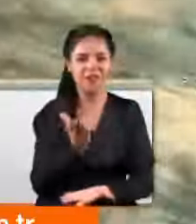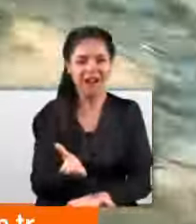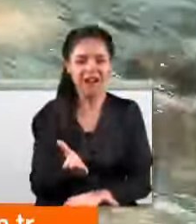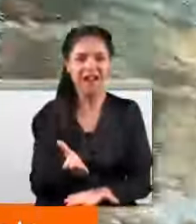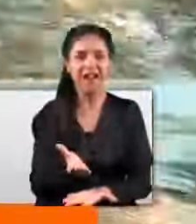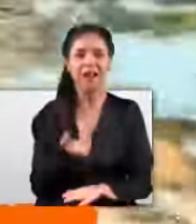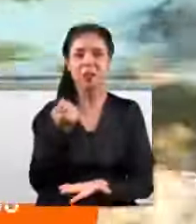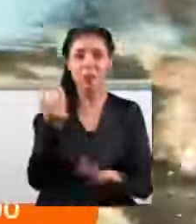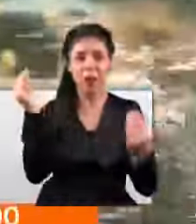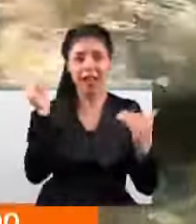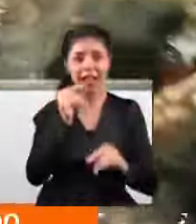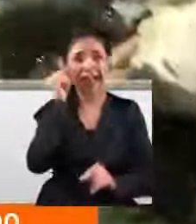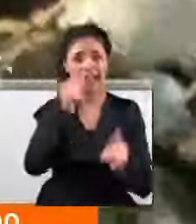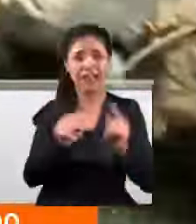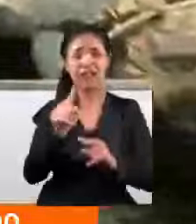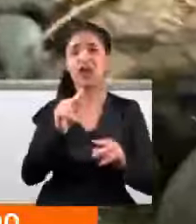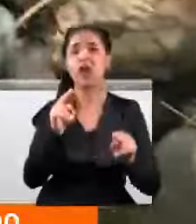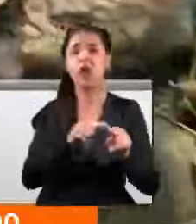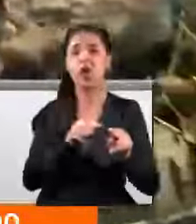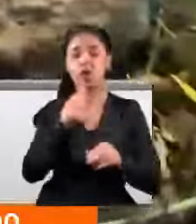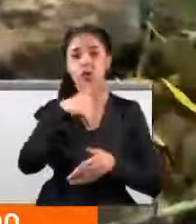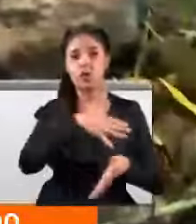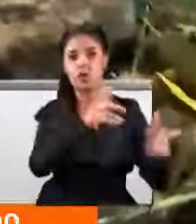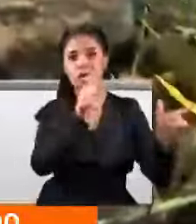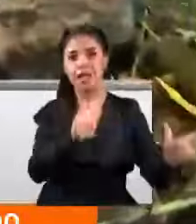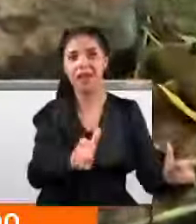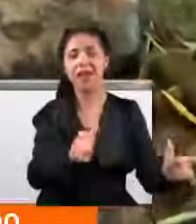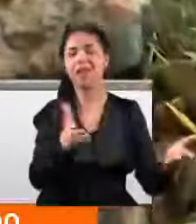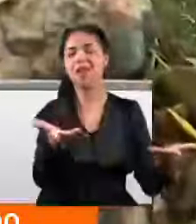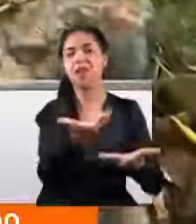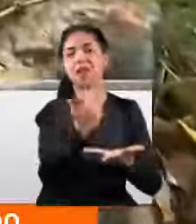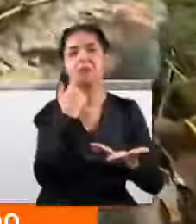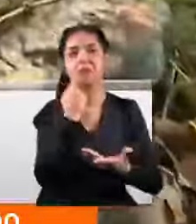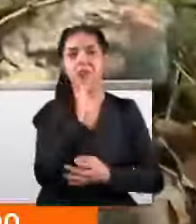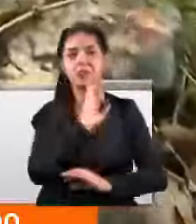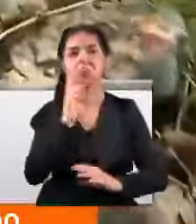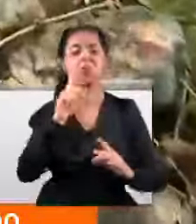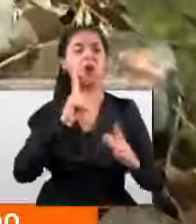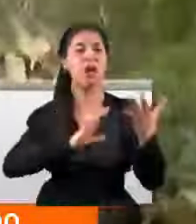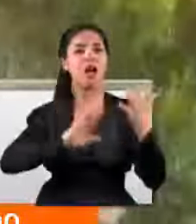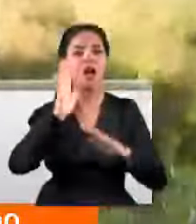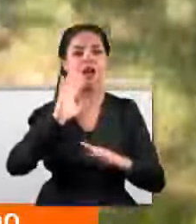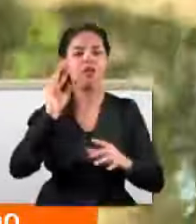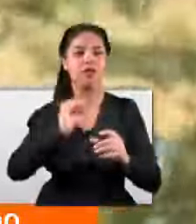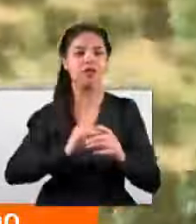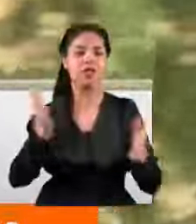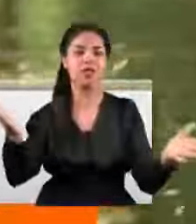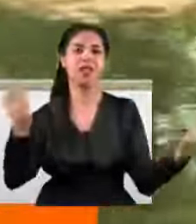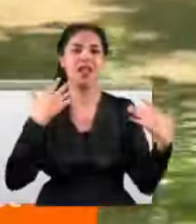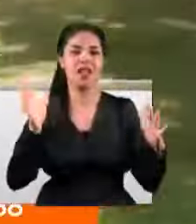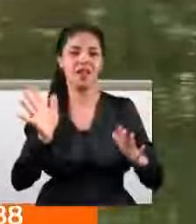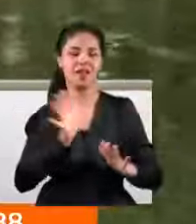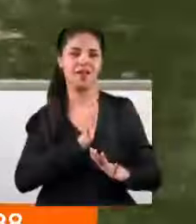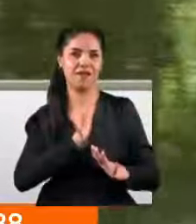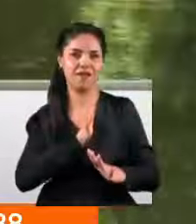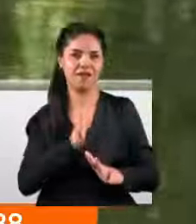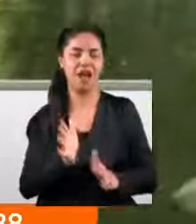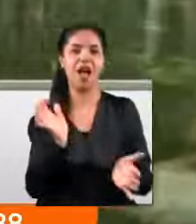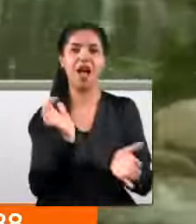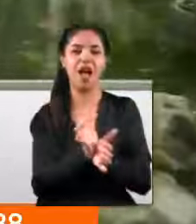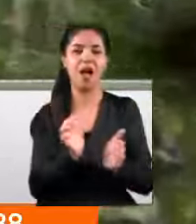Kocadere. Buraya gelenler hem Kocadere'nin serin suyunda hem de işte bu muhteşem ağaçların gölgesinde serinliyorlar. Bunun yanı sıra